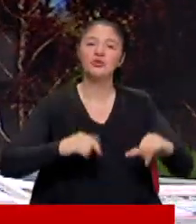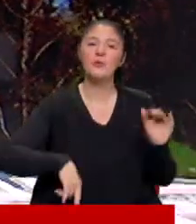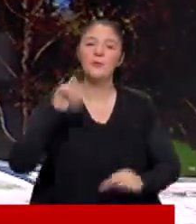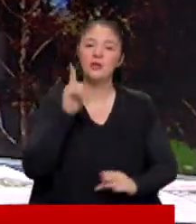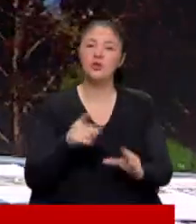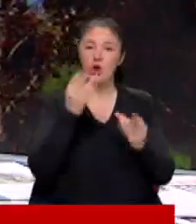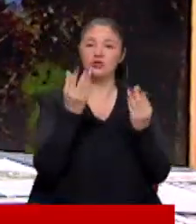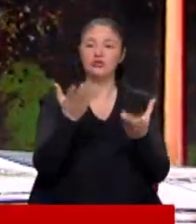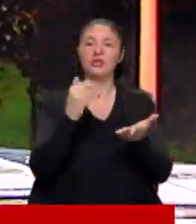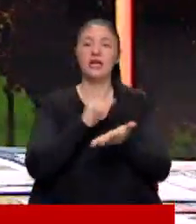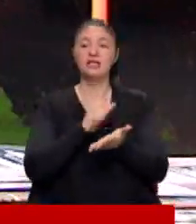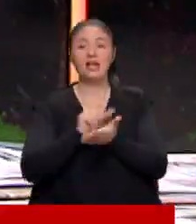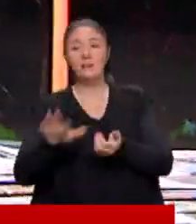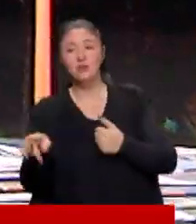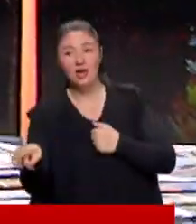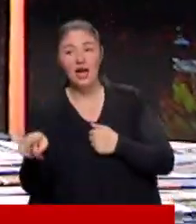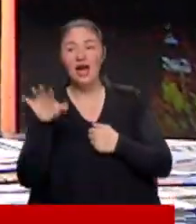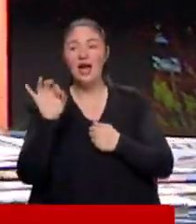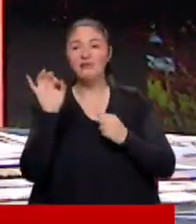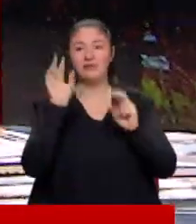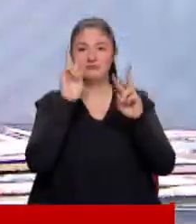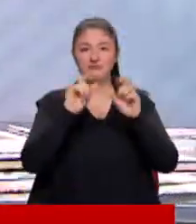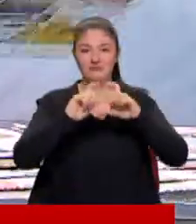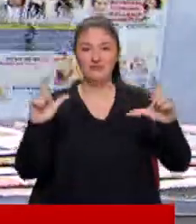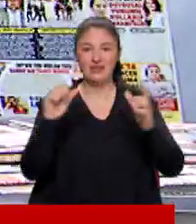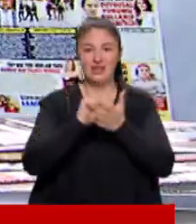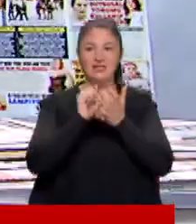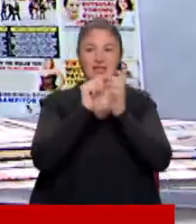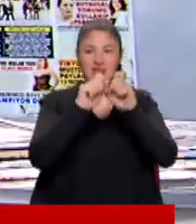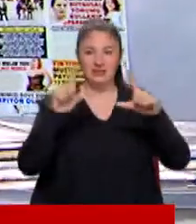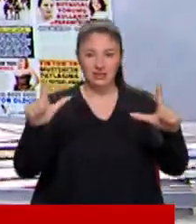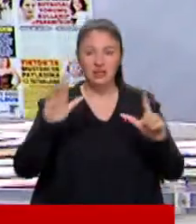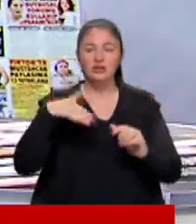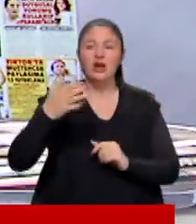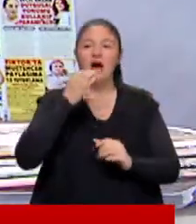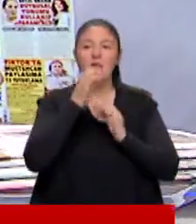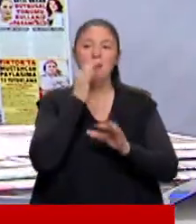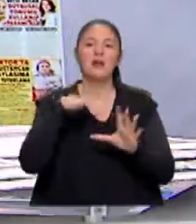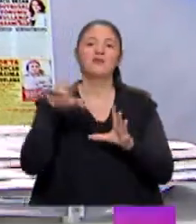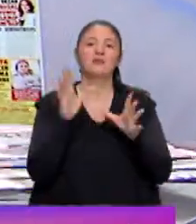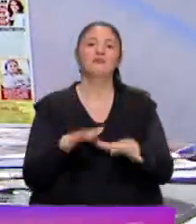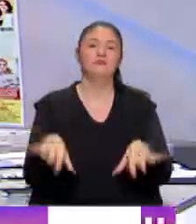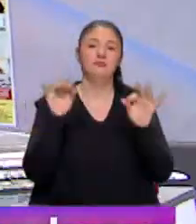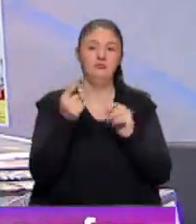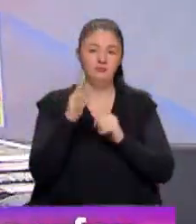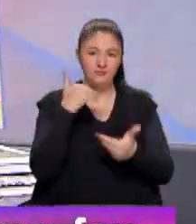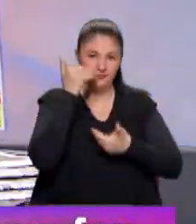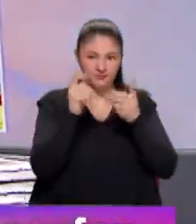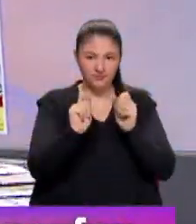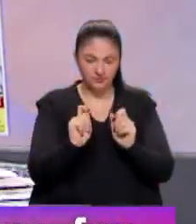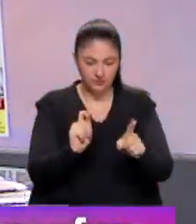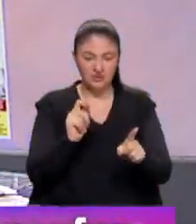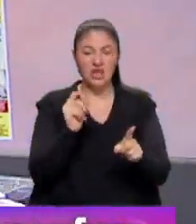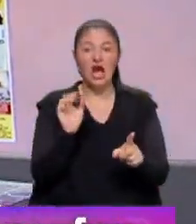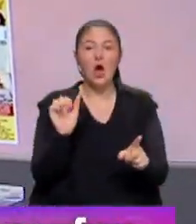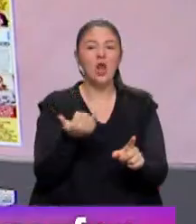bir gün olsun. Gazetelerimiz burada. Hemen ekranı da gelsin gazetelerimiz. Sonra haberlerimiz, hepsini de hazırladık. Birazdan paylaşacağız.